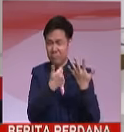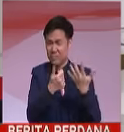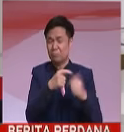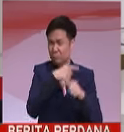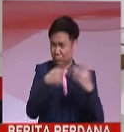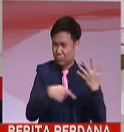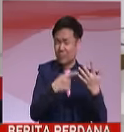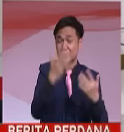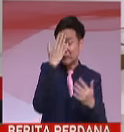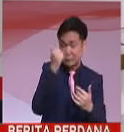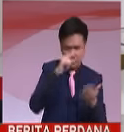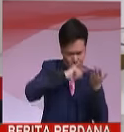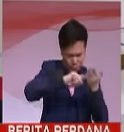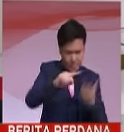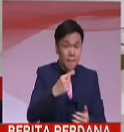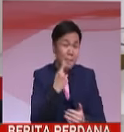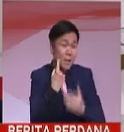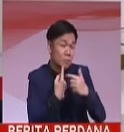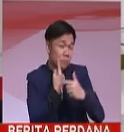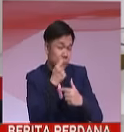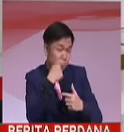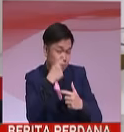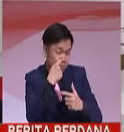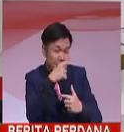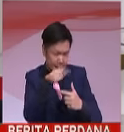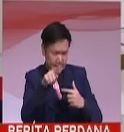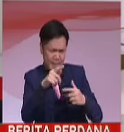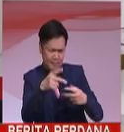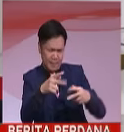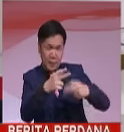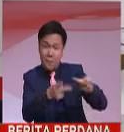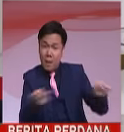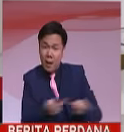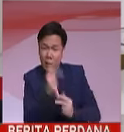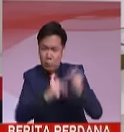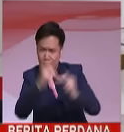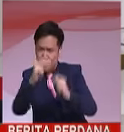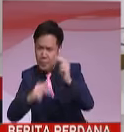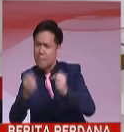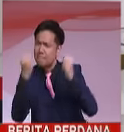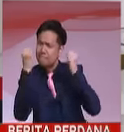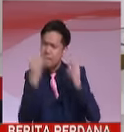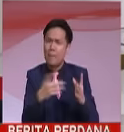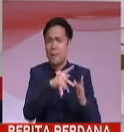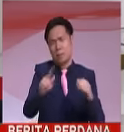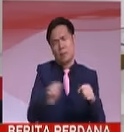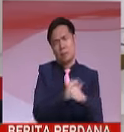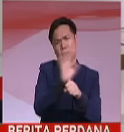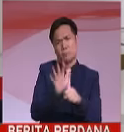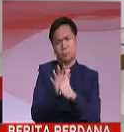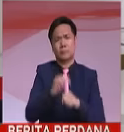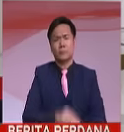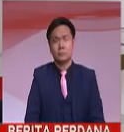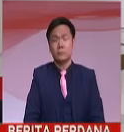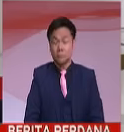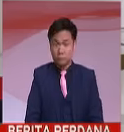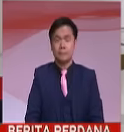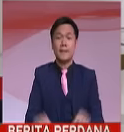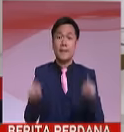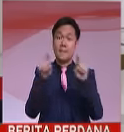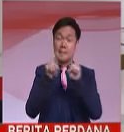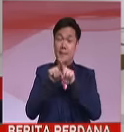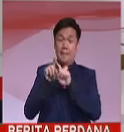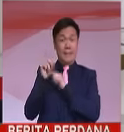saringan PVJ sektor periklanan dan kapak benar ke game turut mengisahkan bahwa